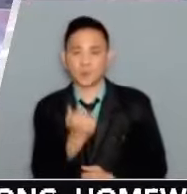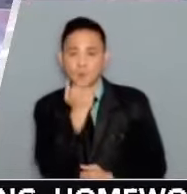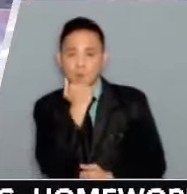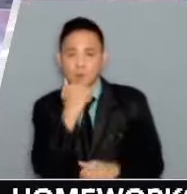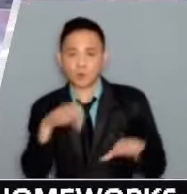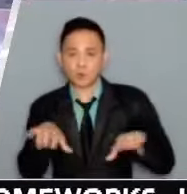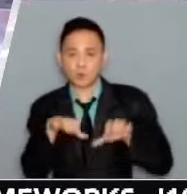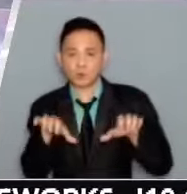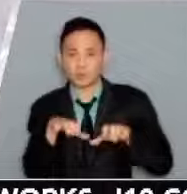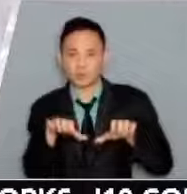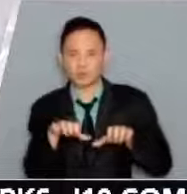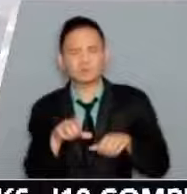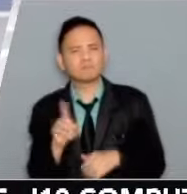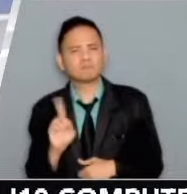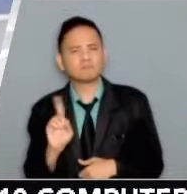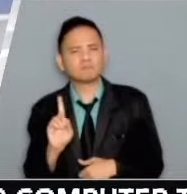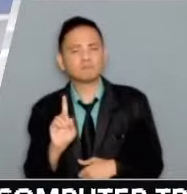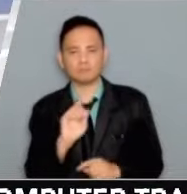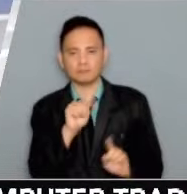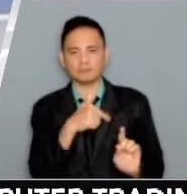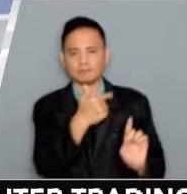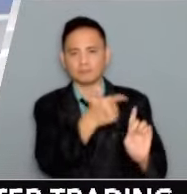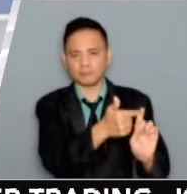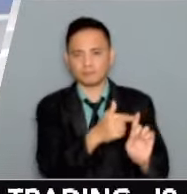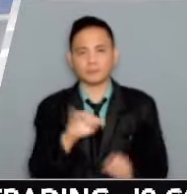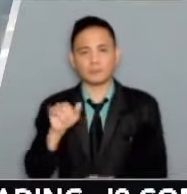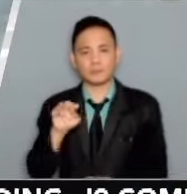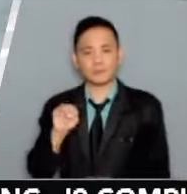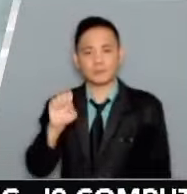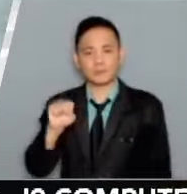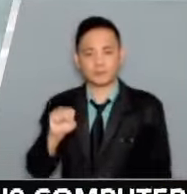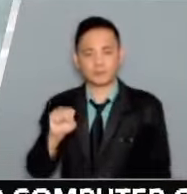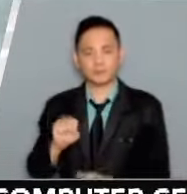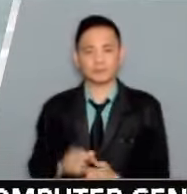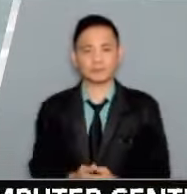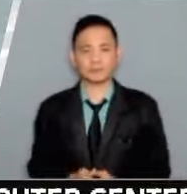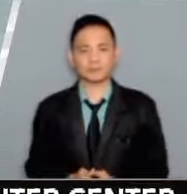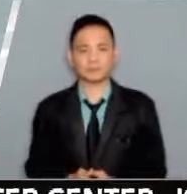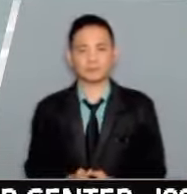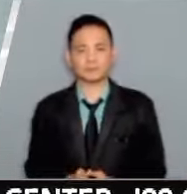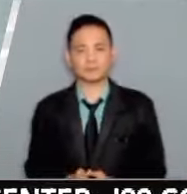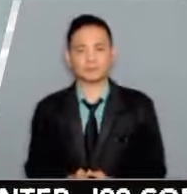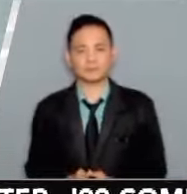EDSA Ortigas, may unang balita si James Agustin. James?